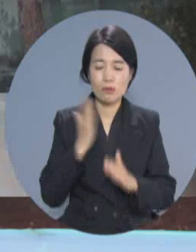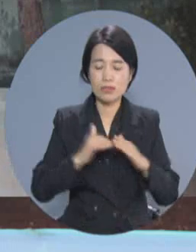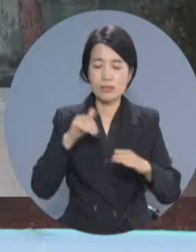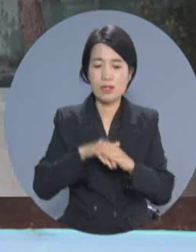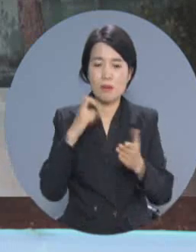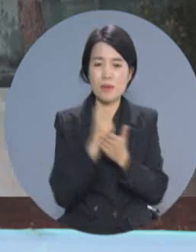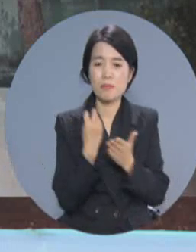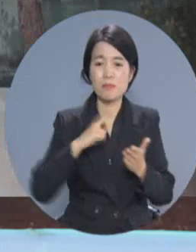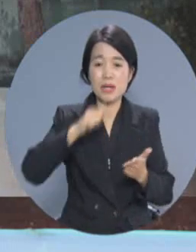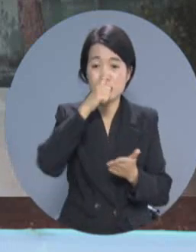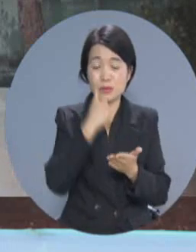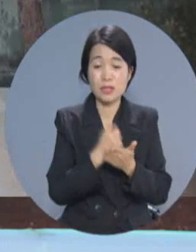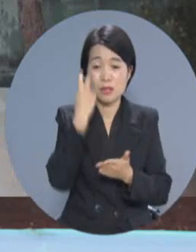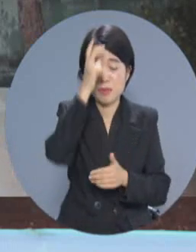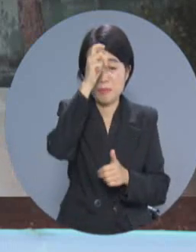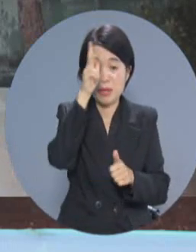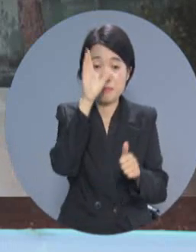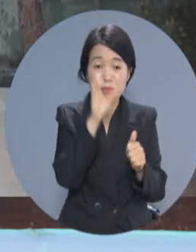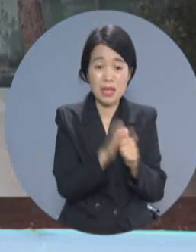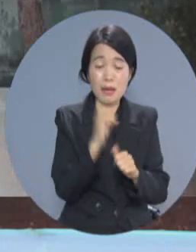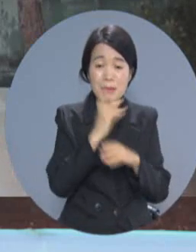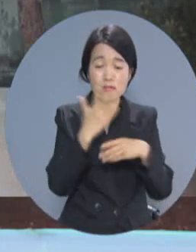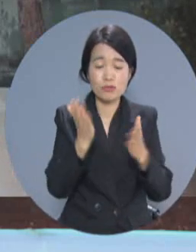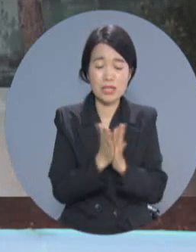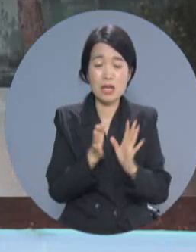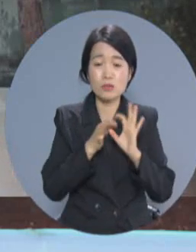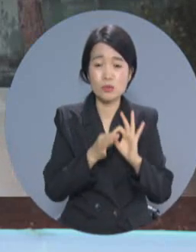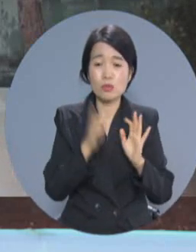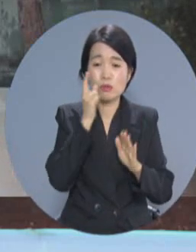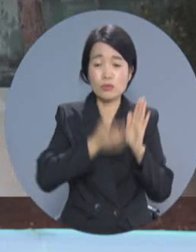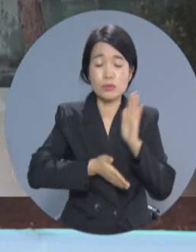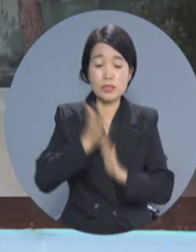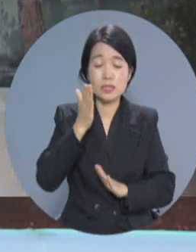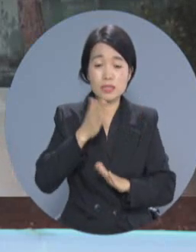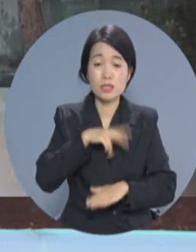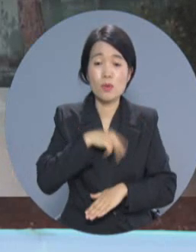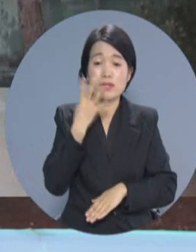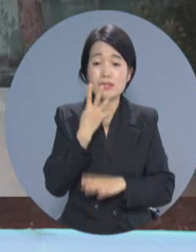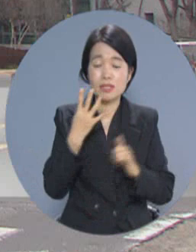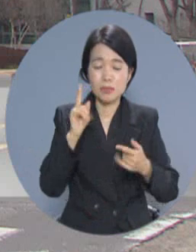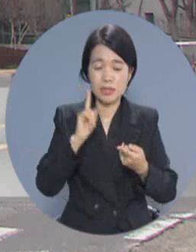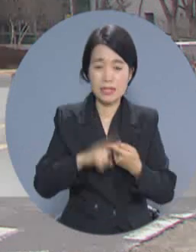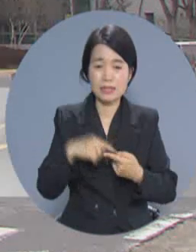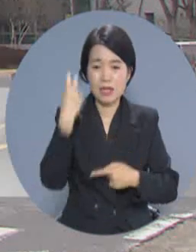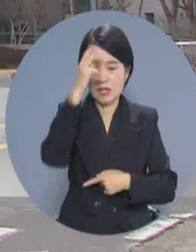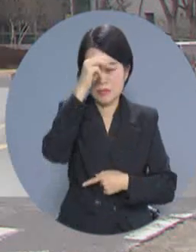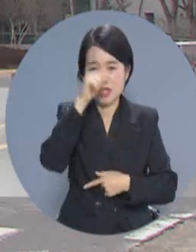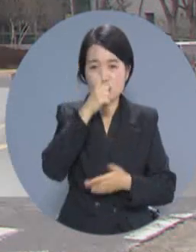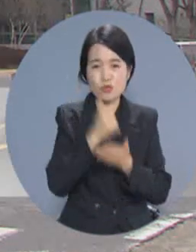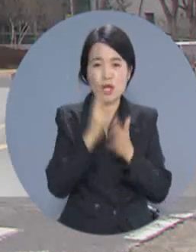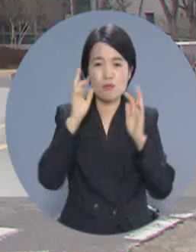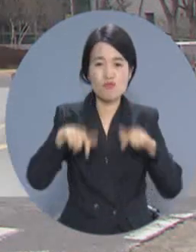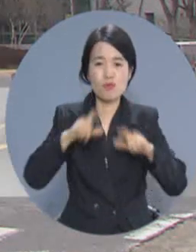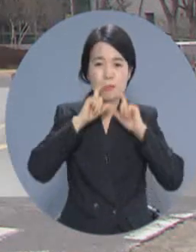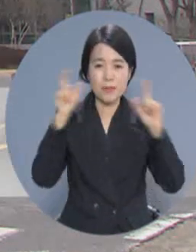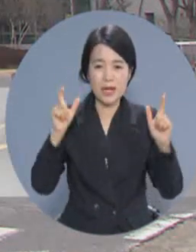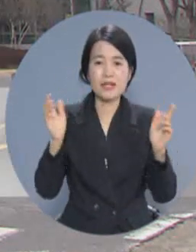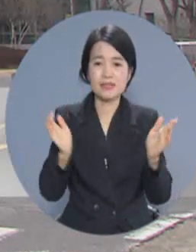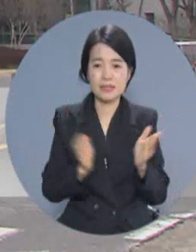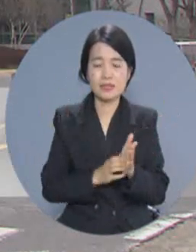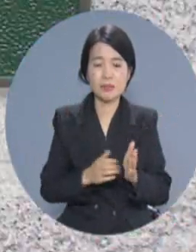공직선거법 위반 혐의로 검찰에 넘겨진 더불어민주당 소속 여수시의원 4명에 대해 검찰이 혐의 없음으로